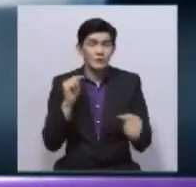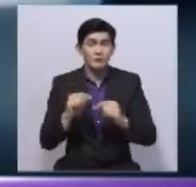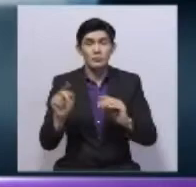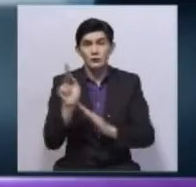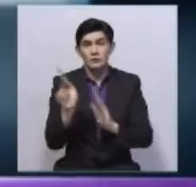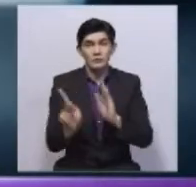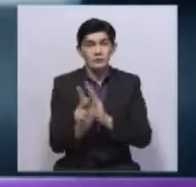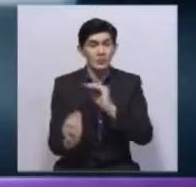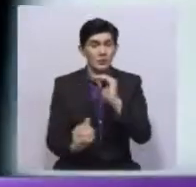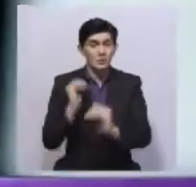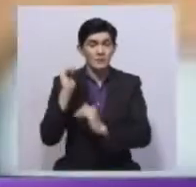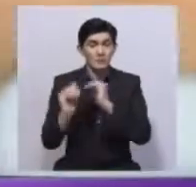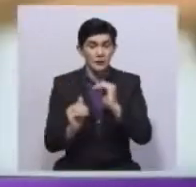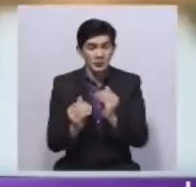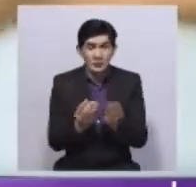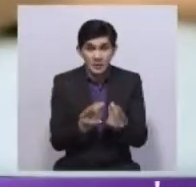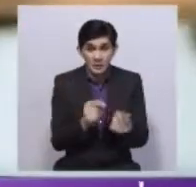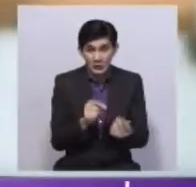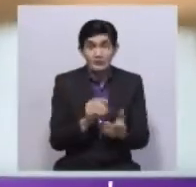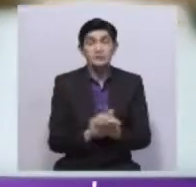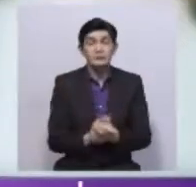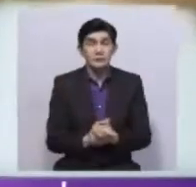ายการพัฒนาเชิงพื้นที